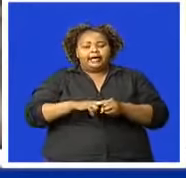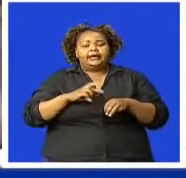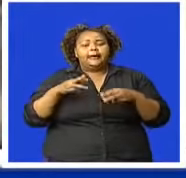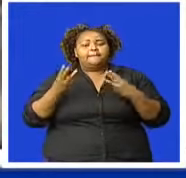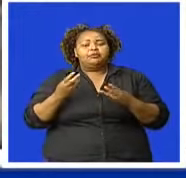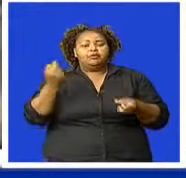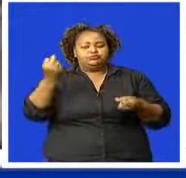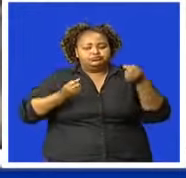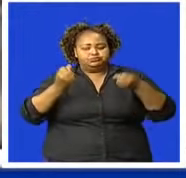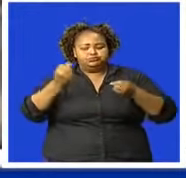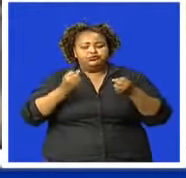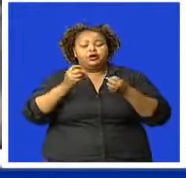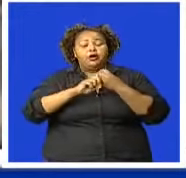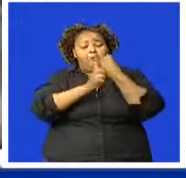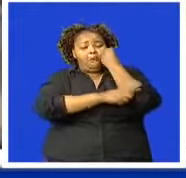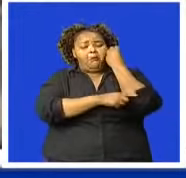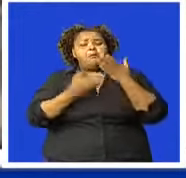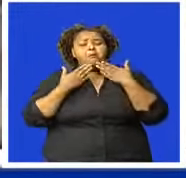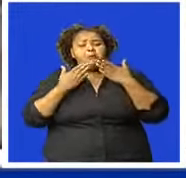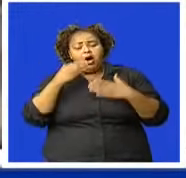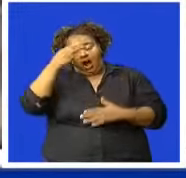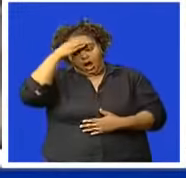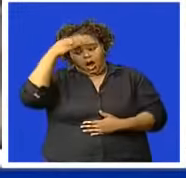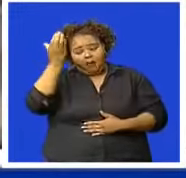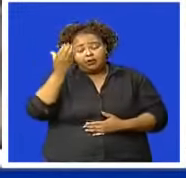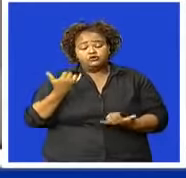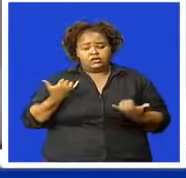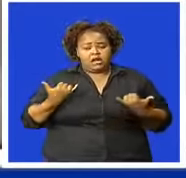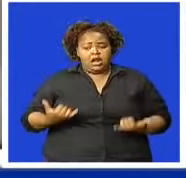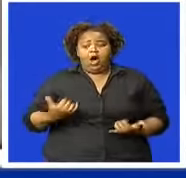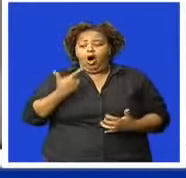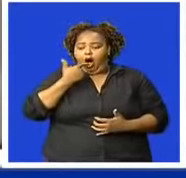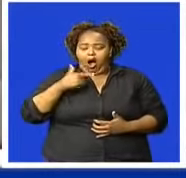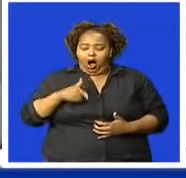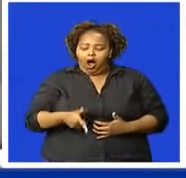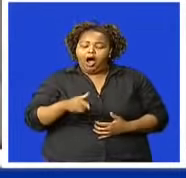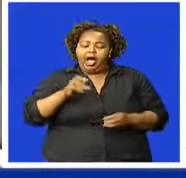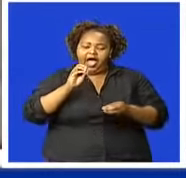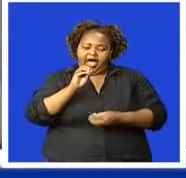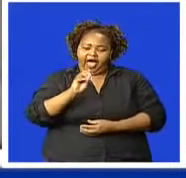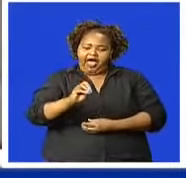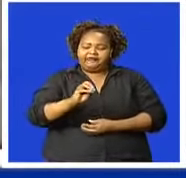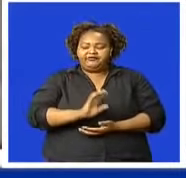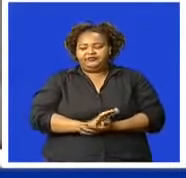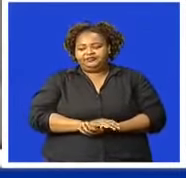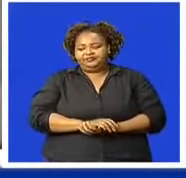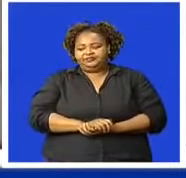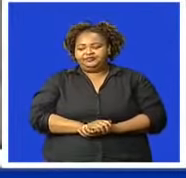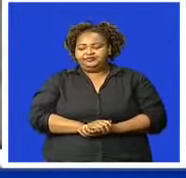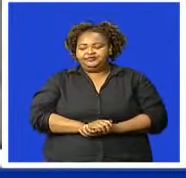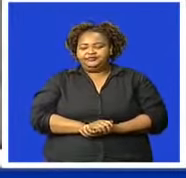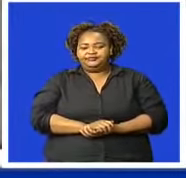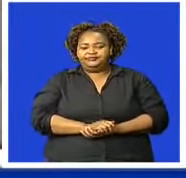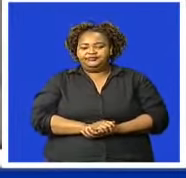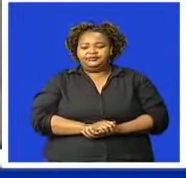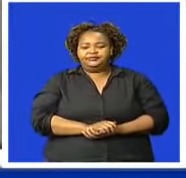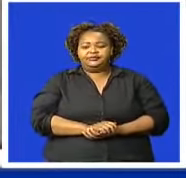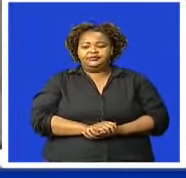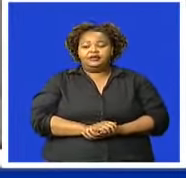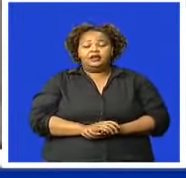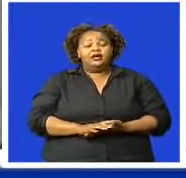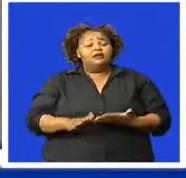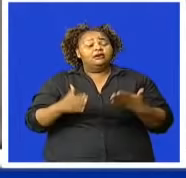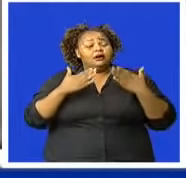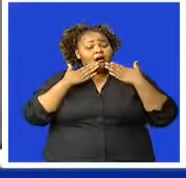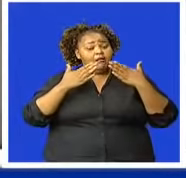babonge uhulumende we-living kutholakala kwa petrol. Awubonga nje sisi ngoba njama ngifika